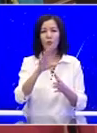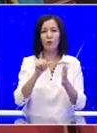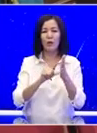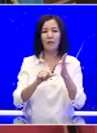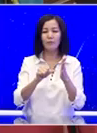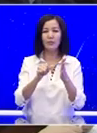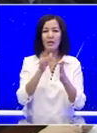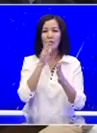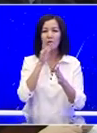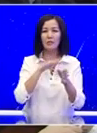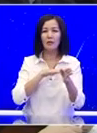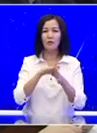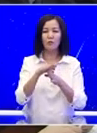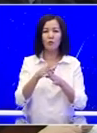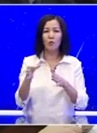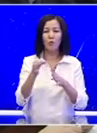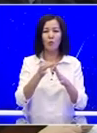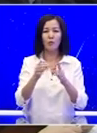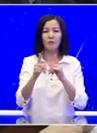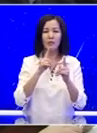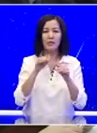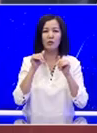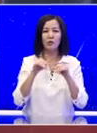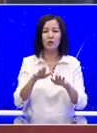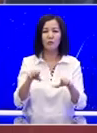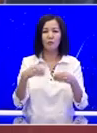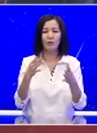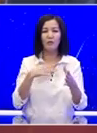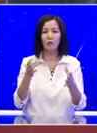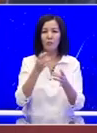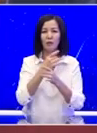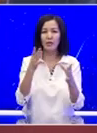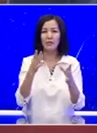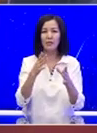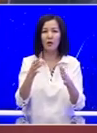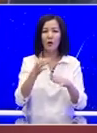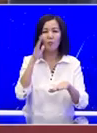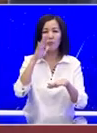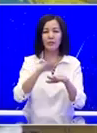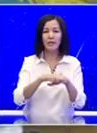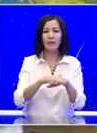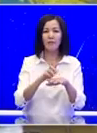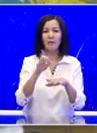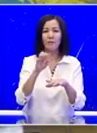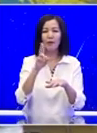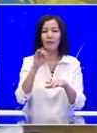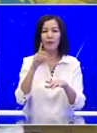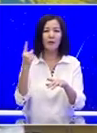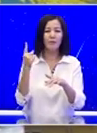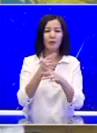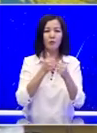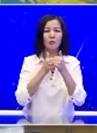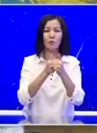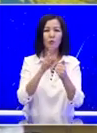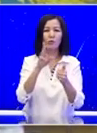60 жасына орай облыс мәслихатының шешімімен беріліп отыр. Мерейлі сәтте өңір басшысы Амандық Ғаббасұлы бірінші орынбасарына президент